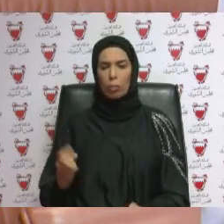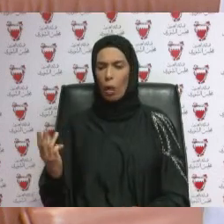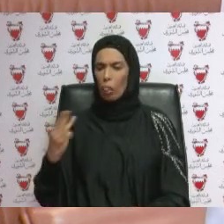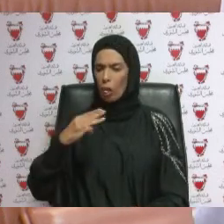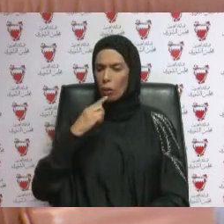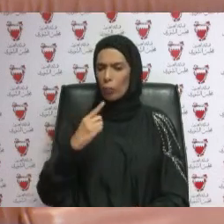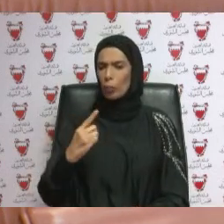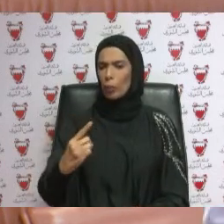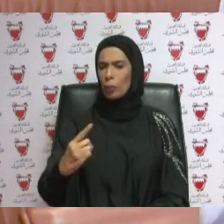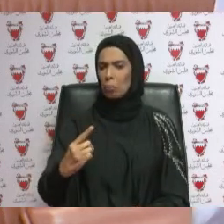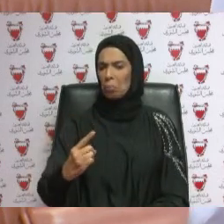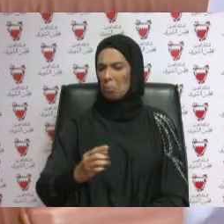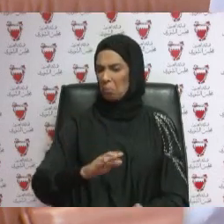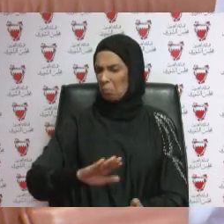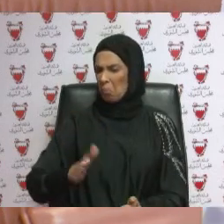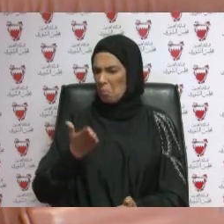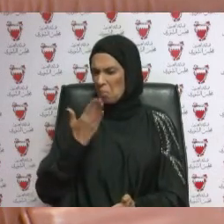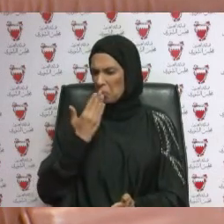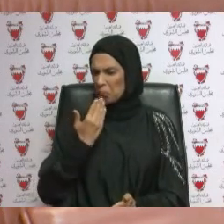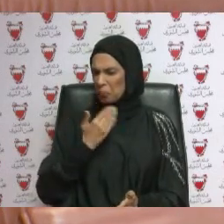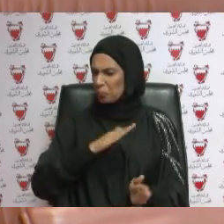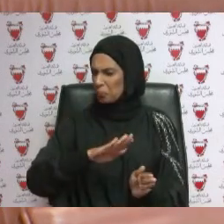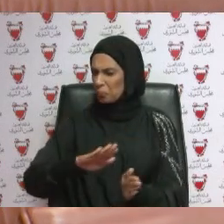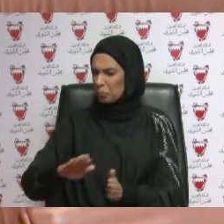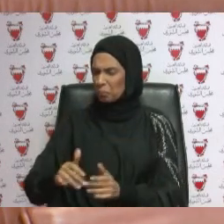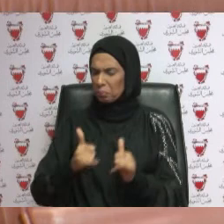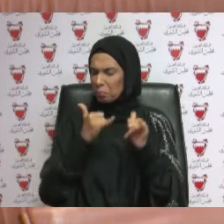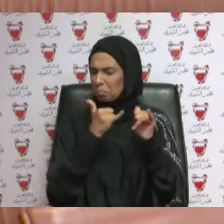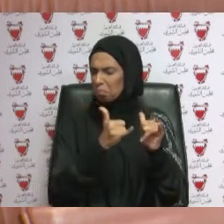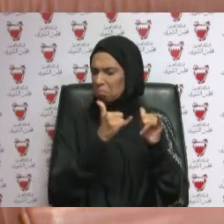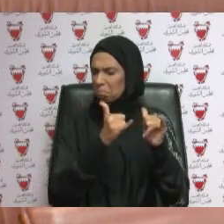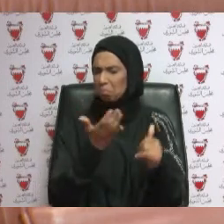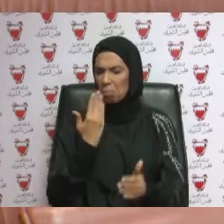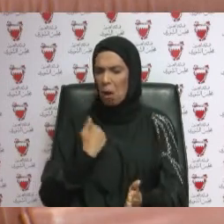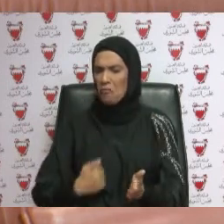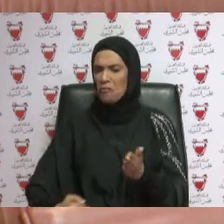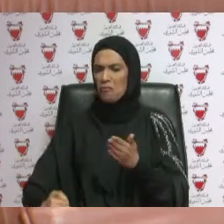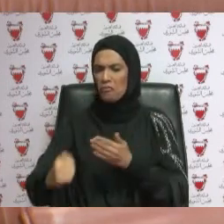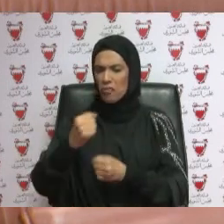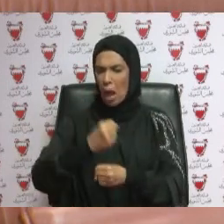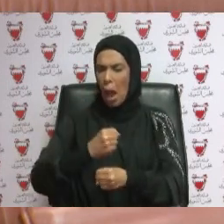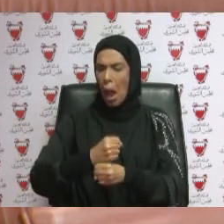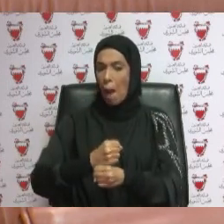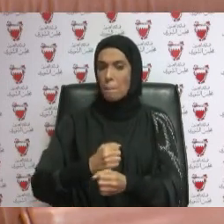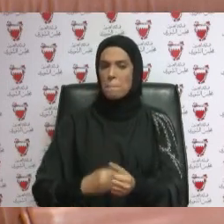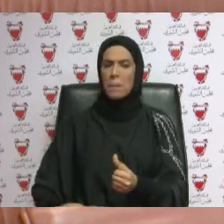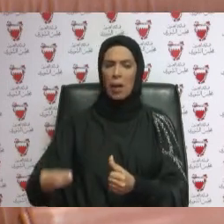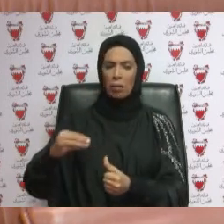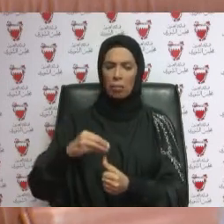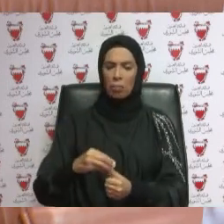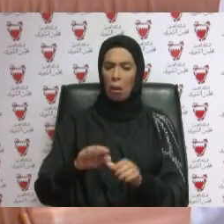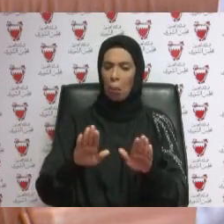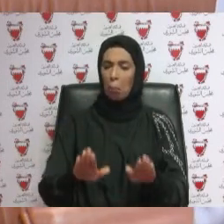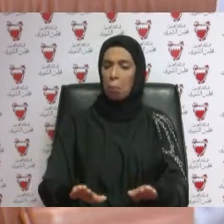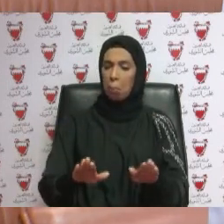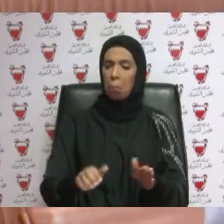الثلاثينيات كانت مهمشة ولم يكن لها دور إيجابي في المجتمع، بل كانت حبيسة منزلها لا